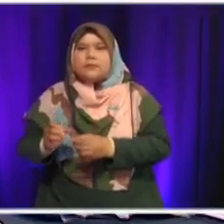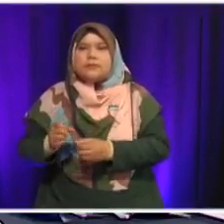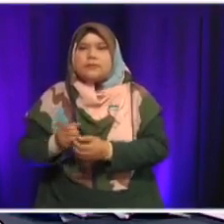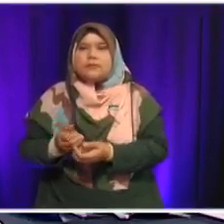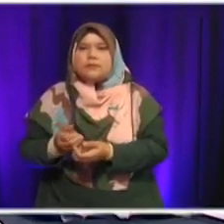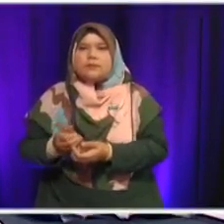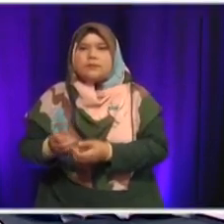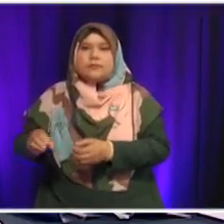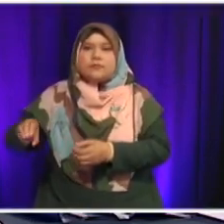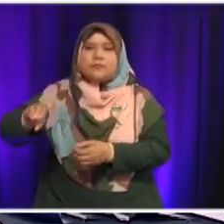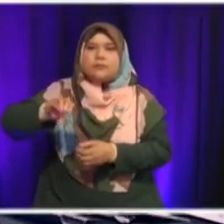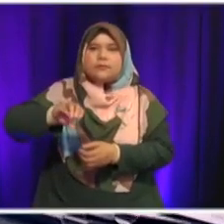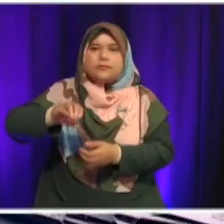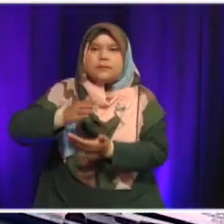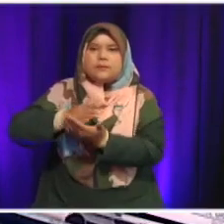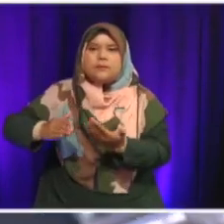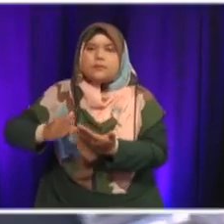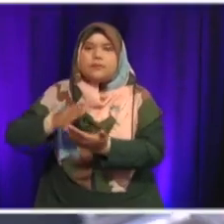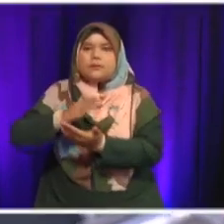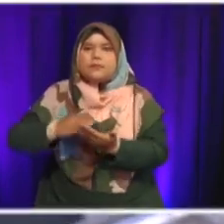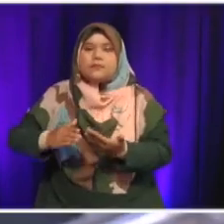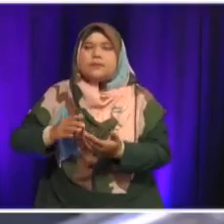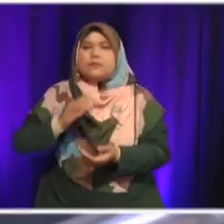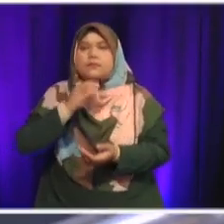menuang separuh coklat